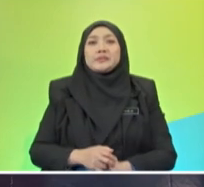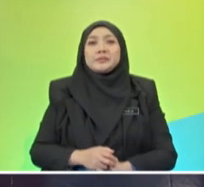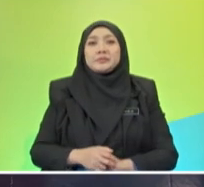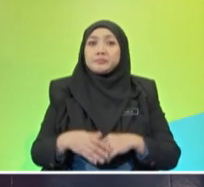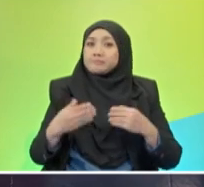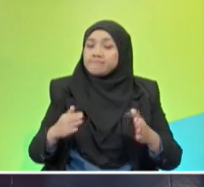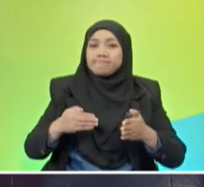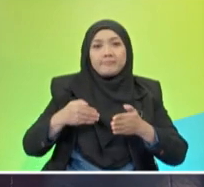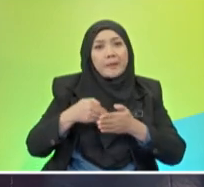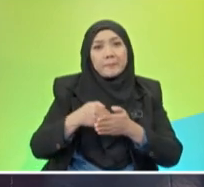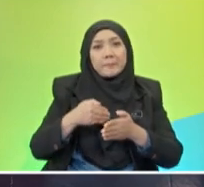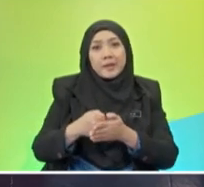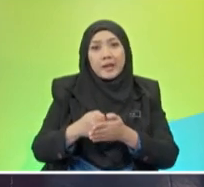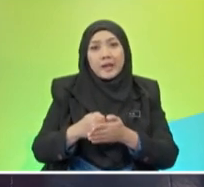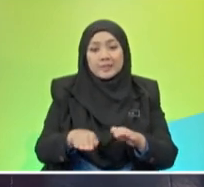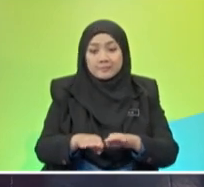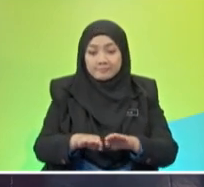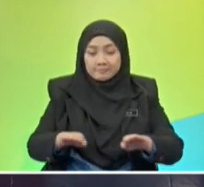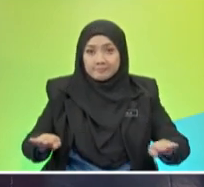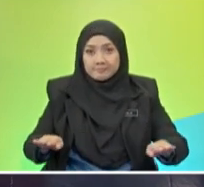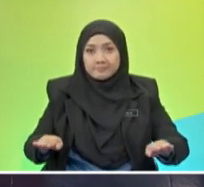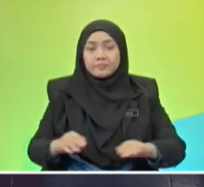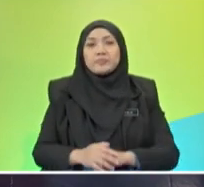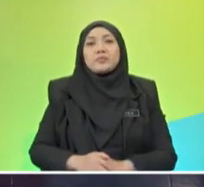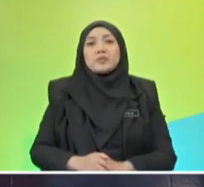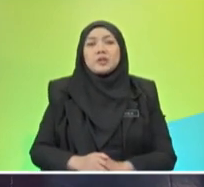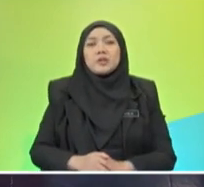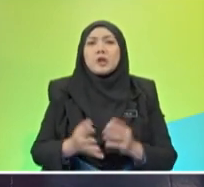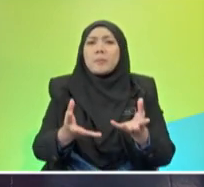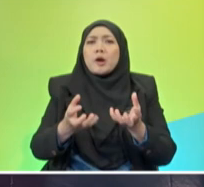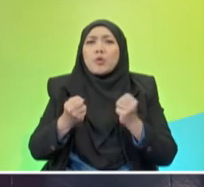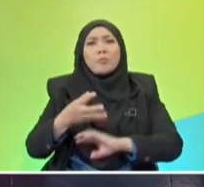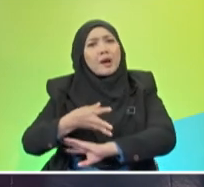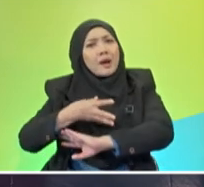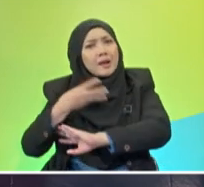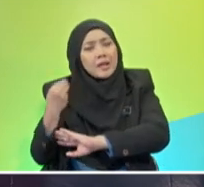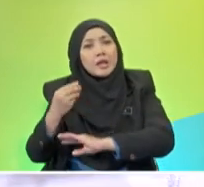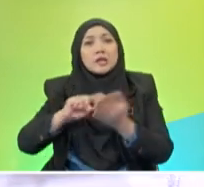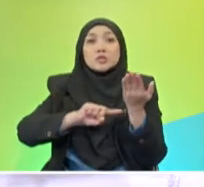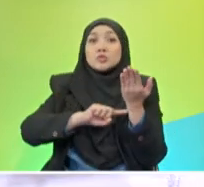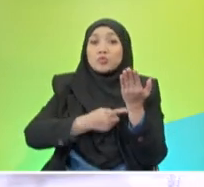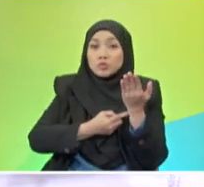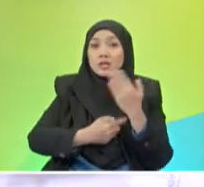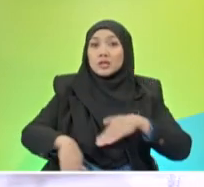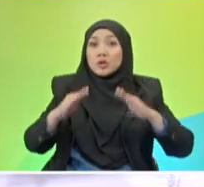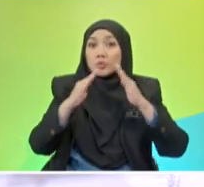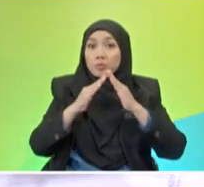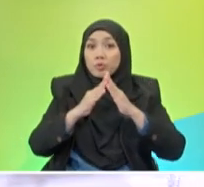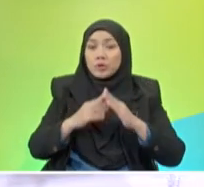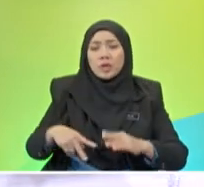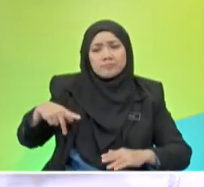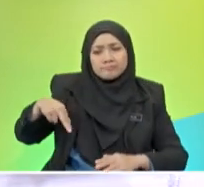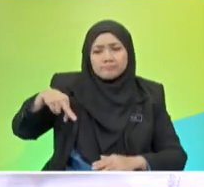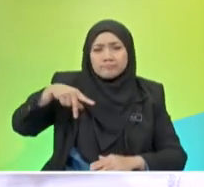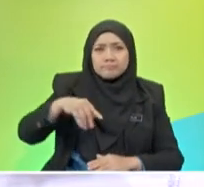di apartmen Seri Setia. Jadi sekarang dia nak kembali semula ke rumah dia. Okey. Jalan dan berjalan dan